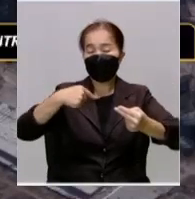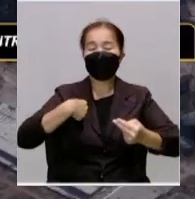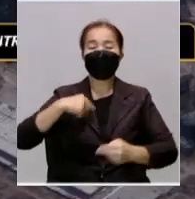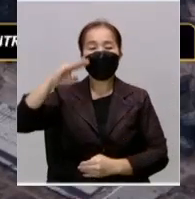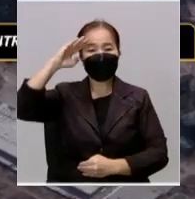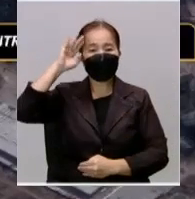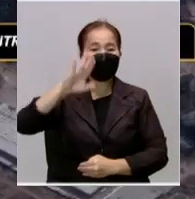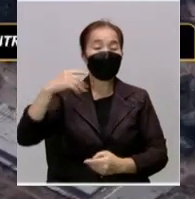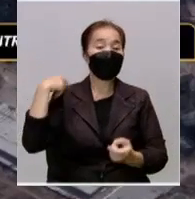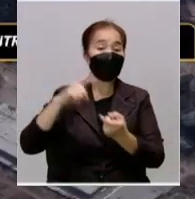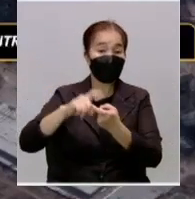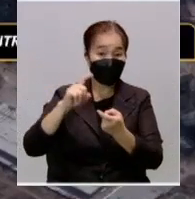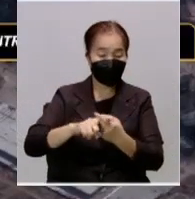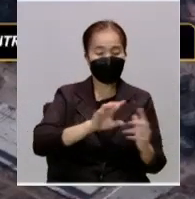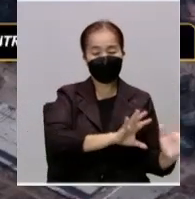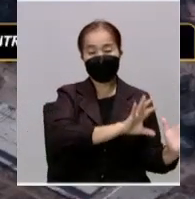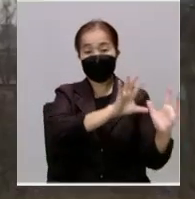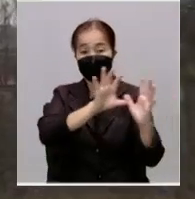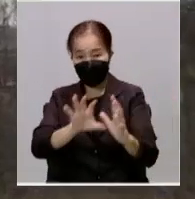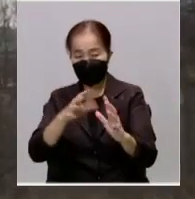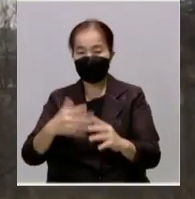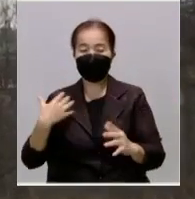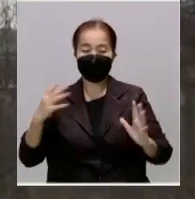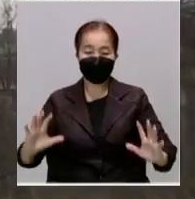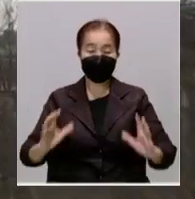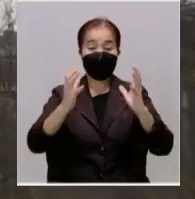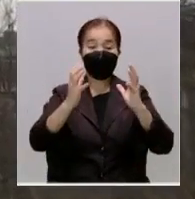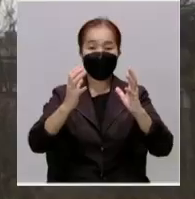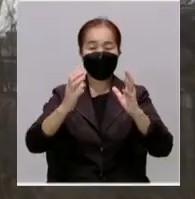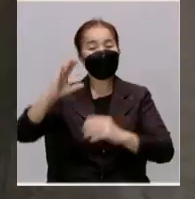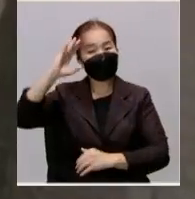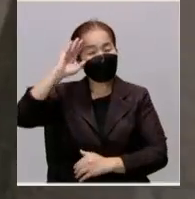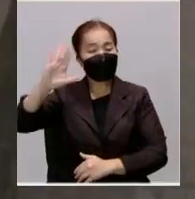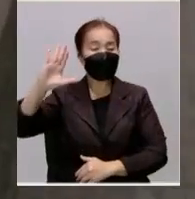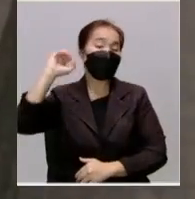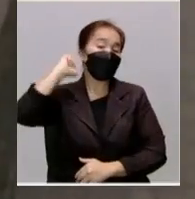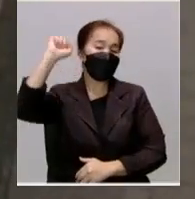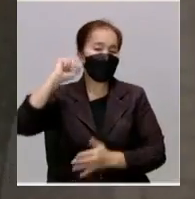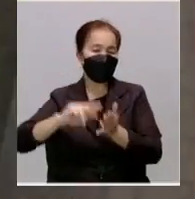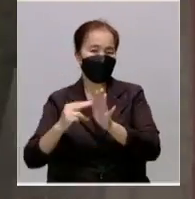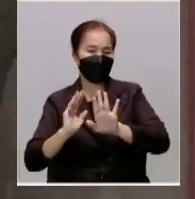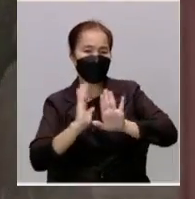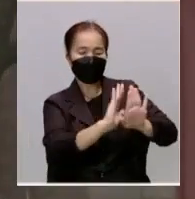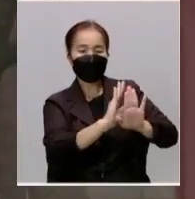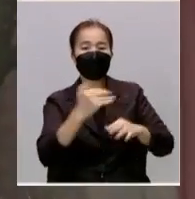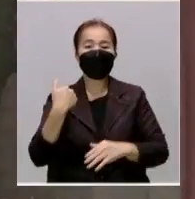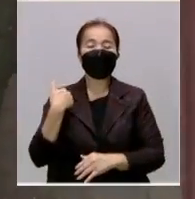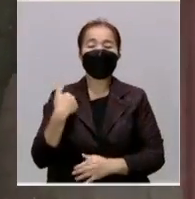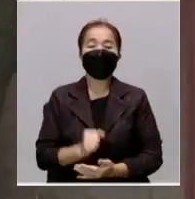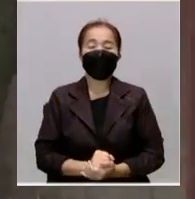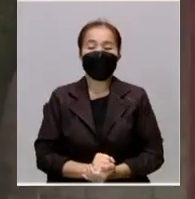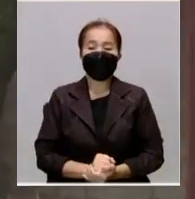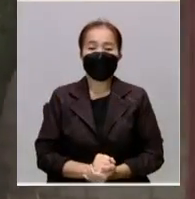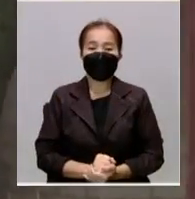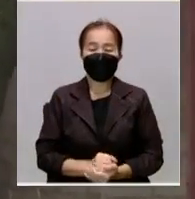ลังรุกคืบเข้าไปใกล้กรุงเคียฟแล้วก็เผชิญการต่อต้านจากทหารยูเครนที่พยายามจะหยุดยั้งทหารรัสเซียขณ